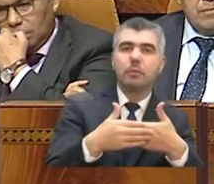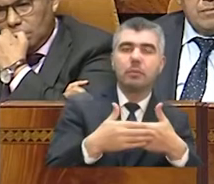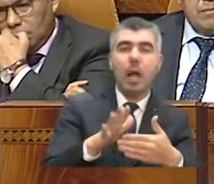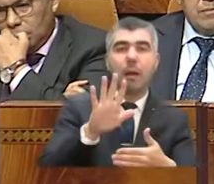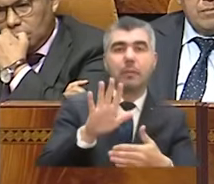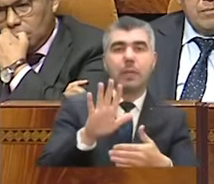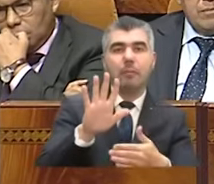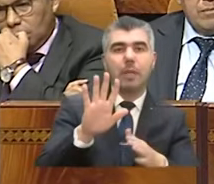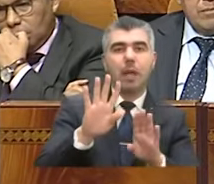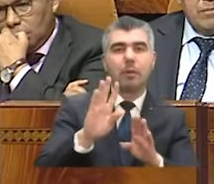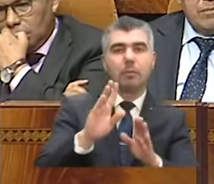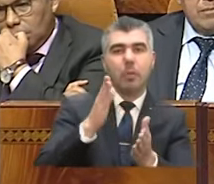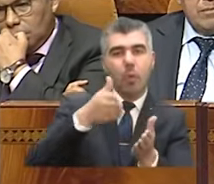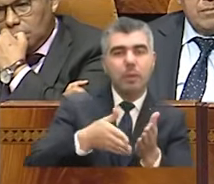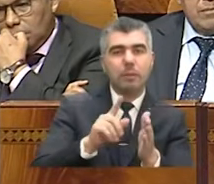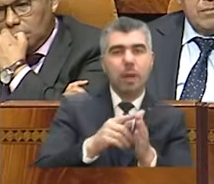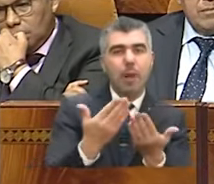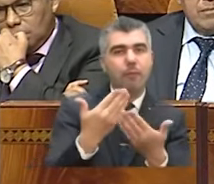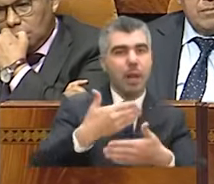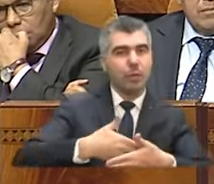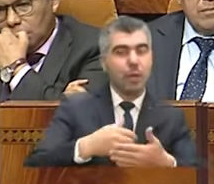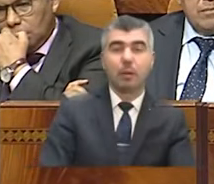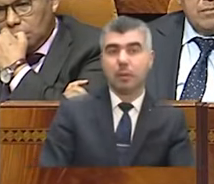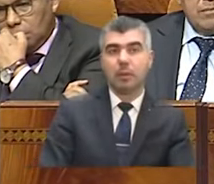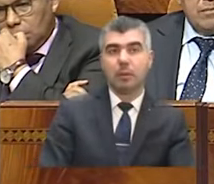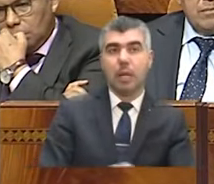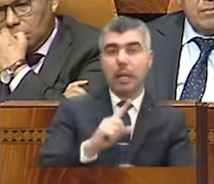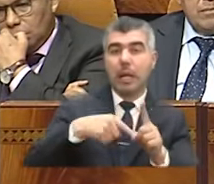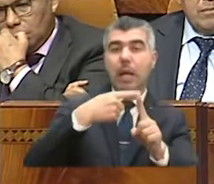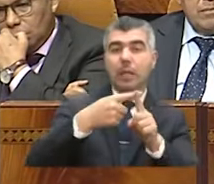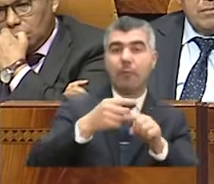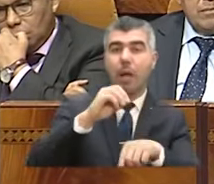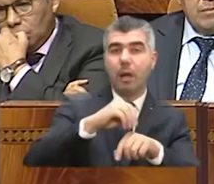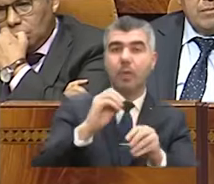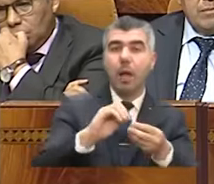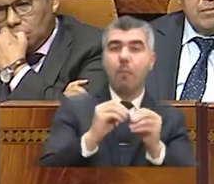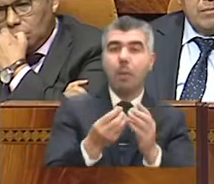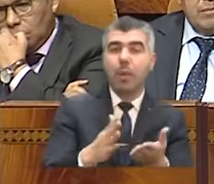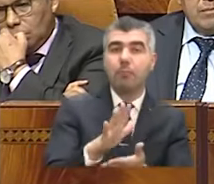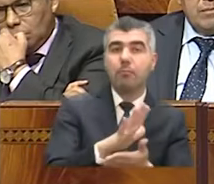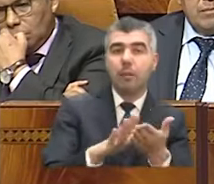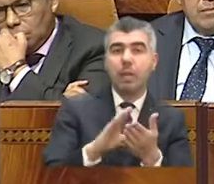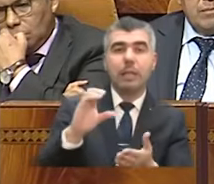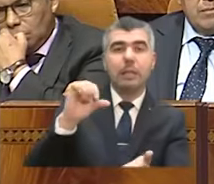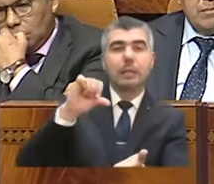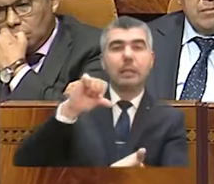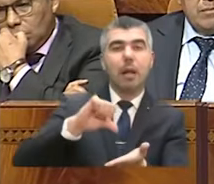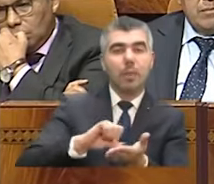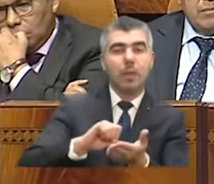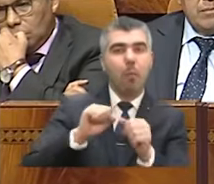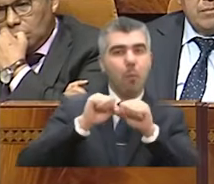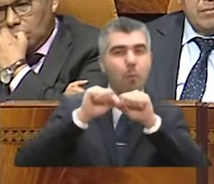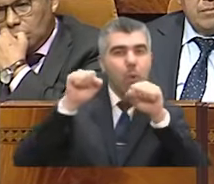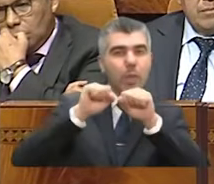ونص، وهذا مشكل. اضافه لواحد المشكل اللي هو كاين كبير، وخاصه عاشتوا الدار البيضاء اللي كانت في وقفات